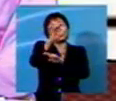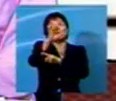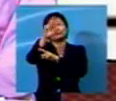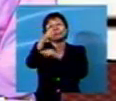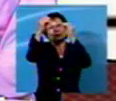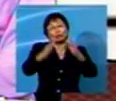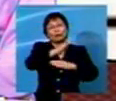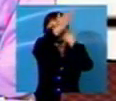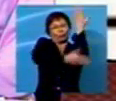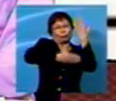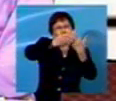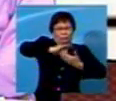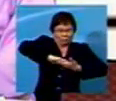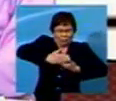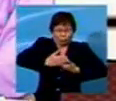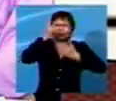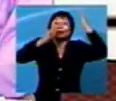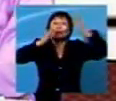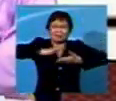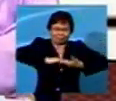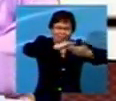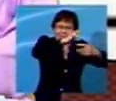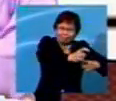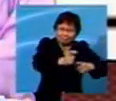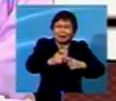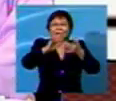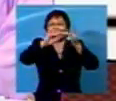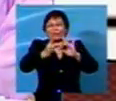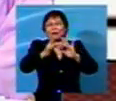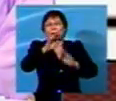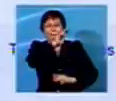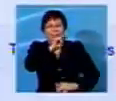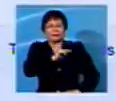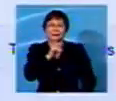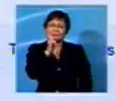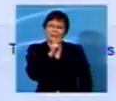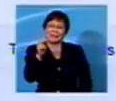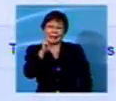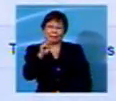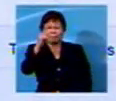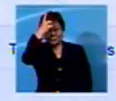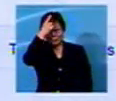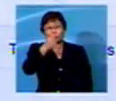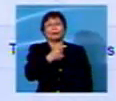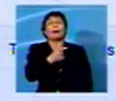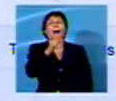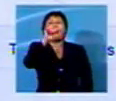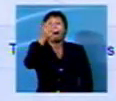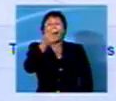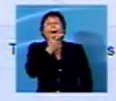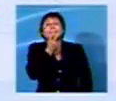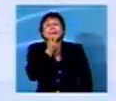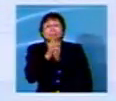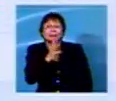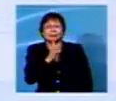negara netbook 1 Malaysia melalui laman Facebooknya menteri komunikasi dan multimedia Datuk Seri Ahmad shabri Chik berkata